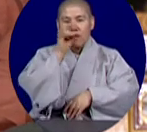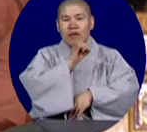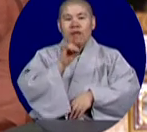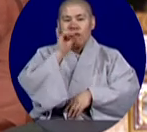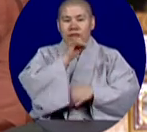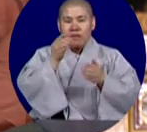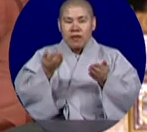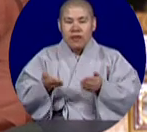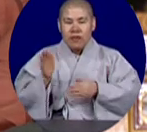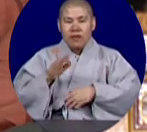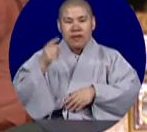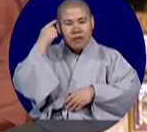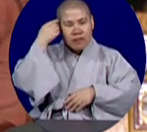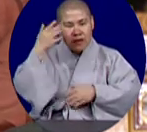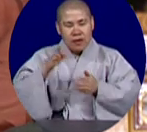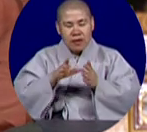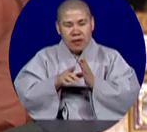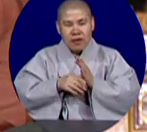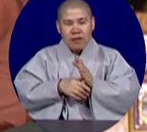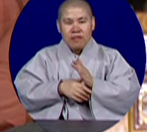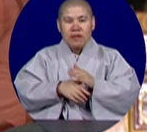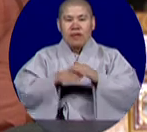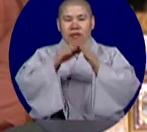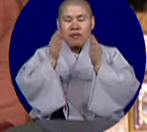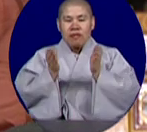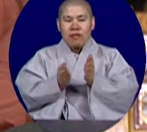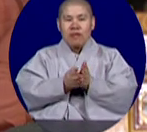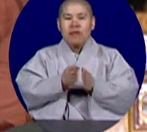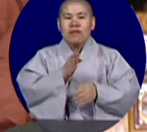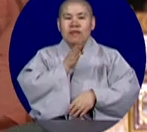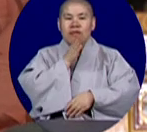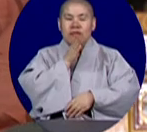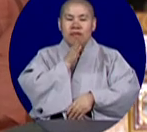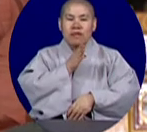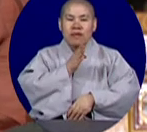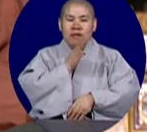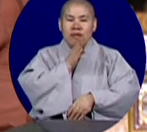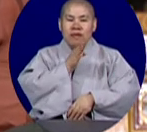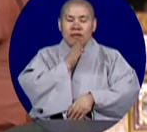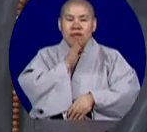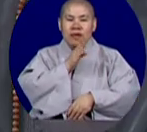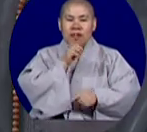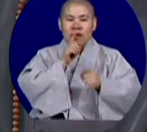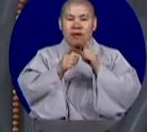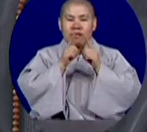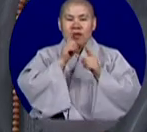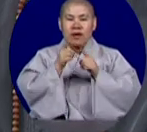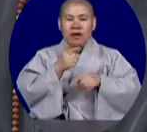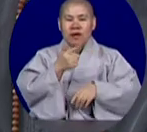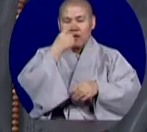받았는데 질문할 때마다 전부 옳게 말한 선지식은 뭐가 됩니까? 이렇게 물었어요.